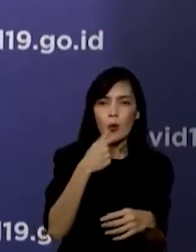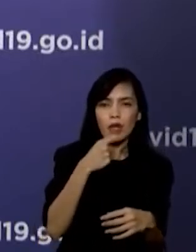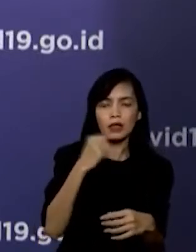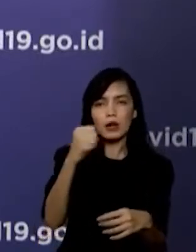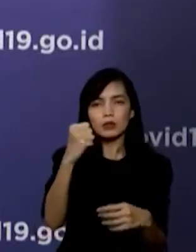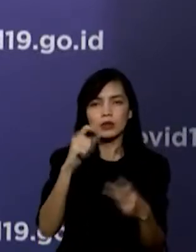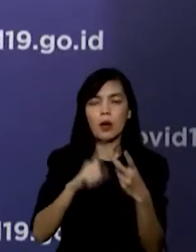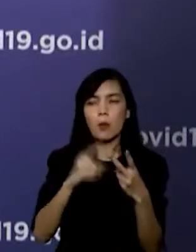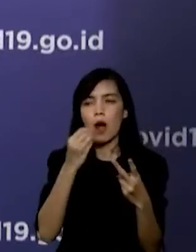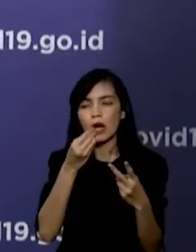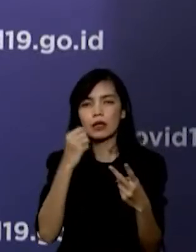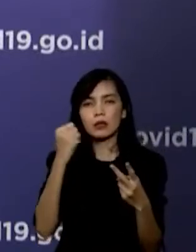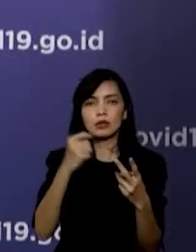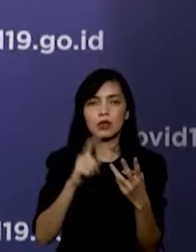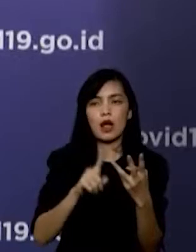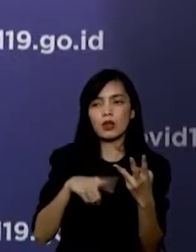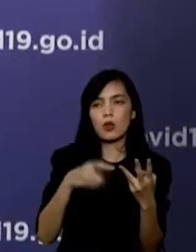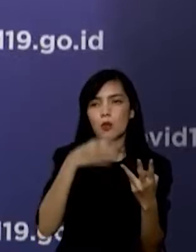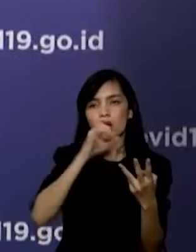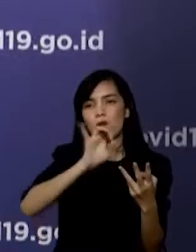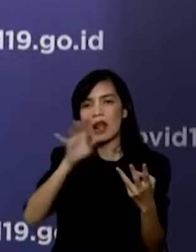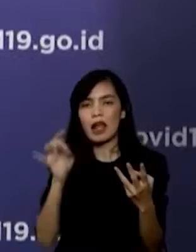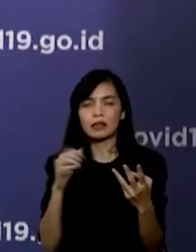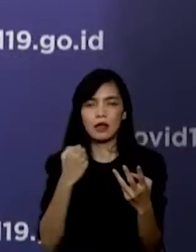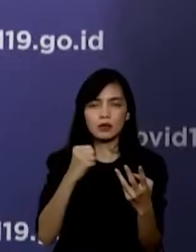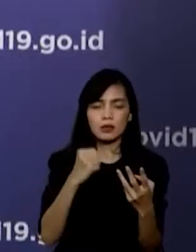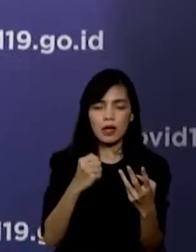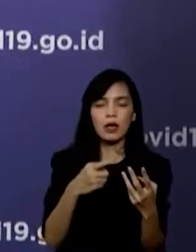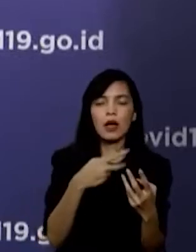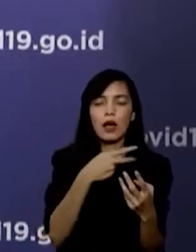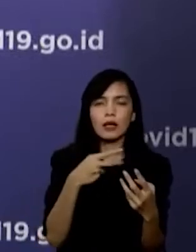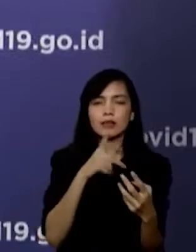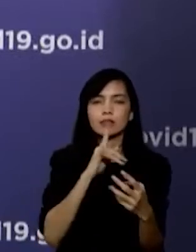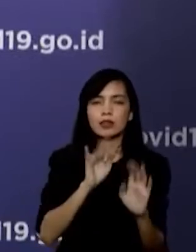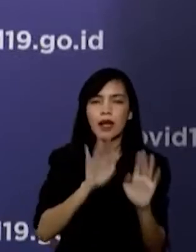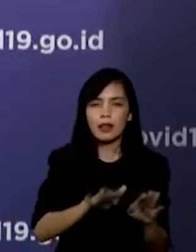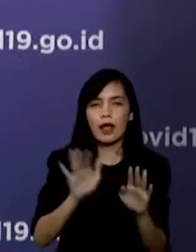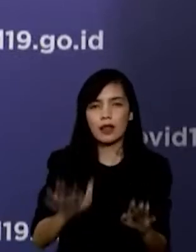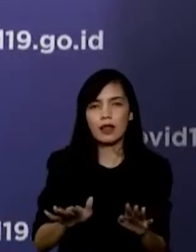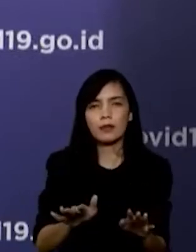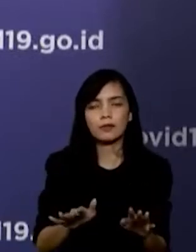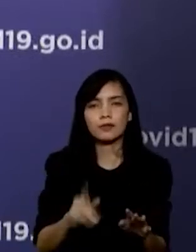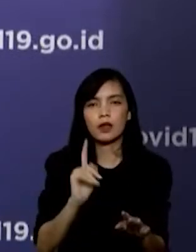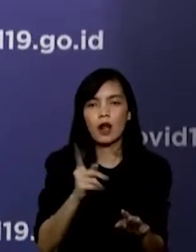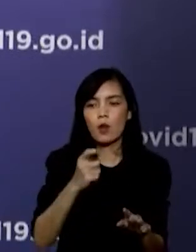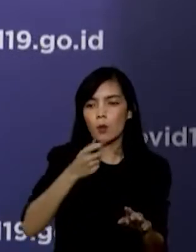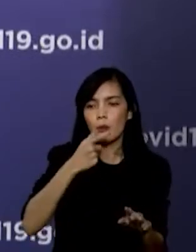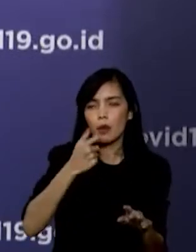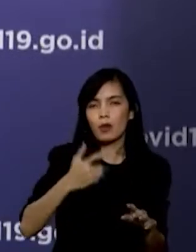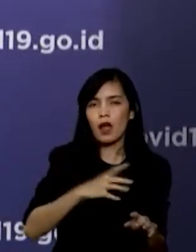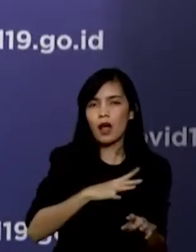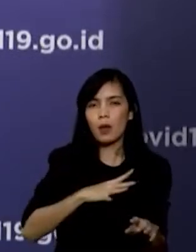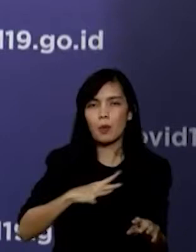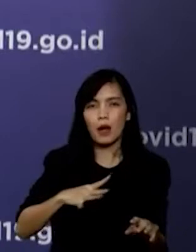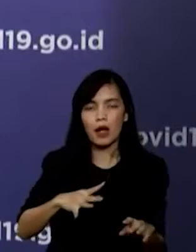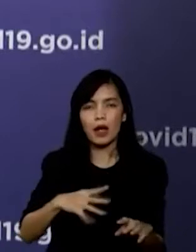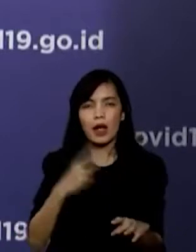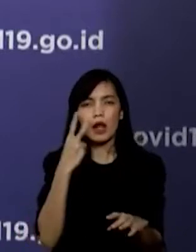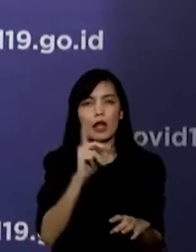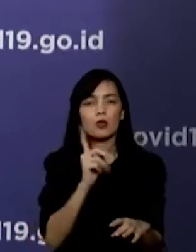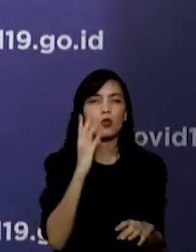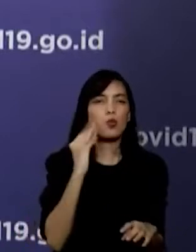Namun mohon berhati-hati ya Bapak Ibu, karena dosis dan lama penggunaan dexamethasone diberikan berdasarkan